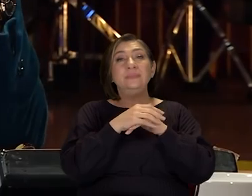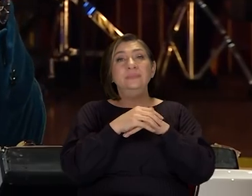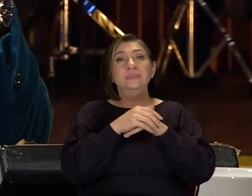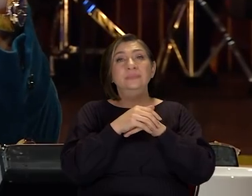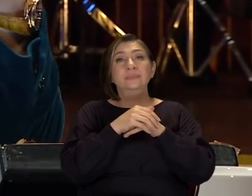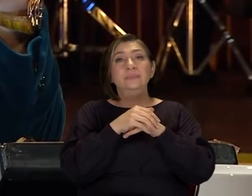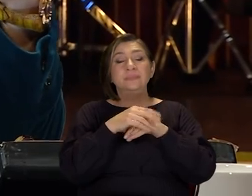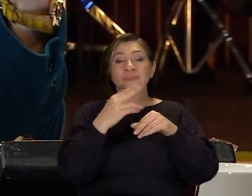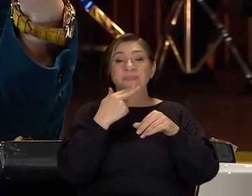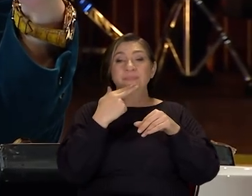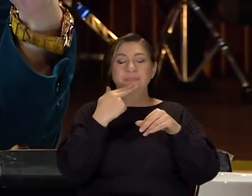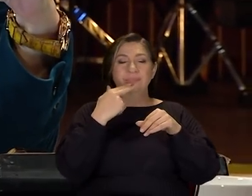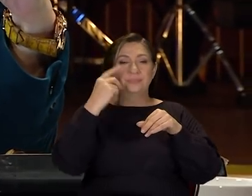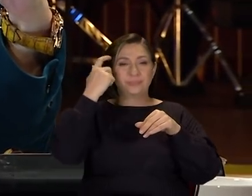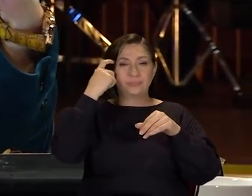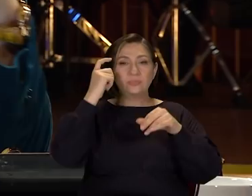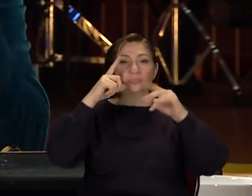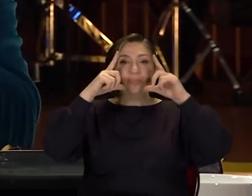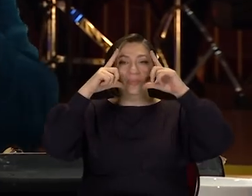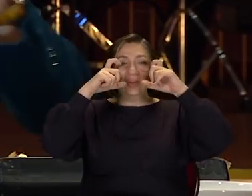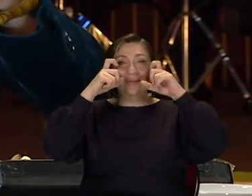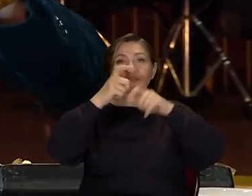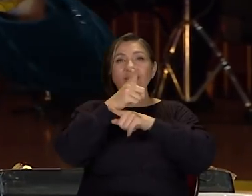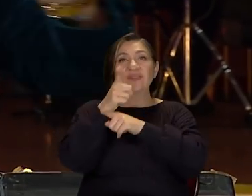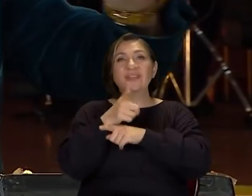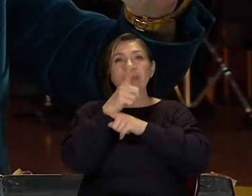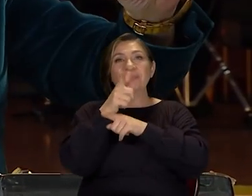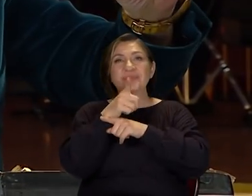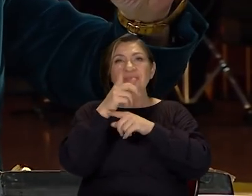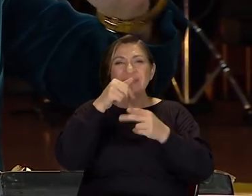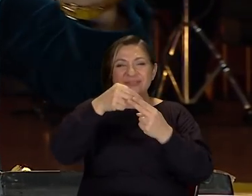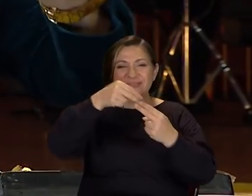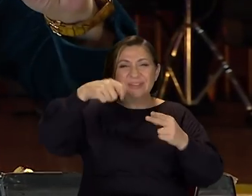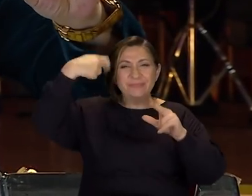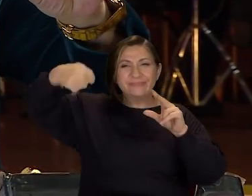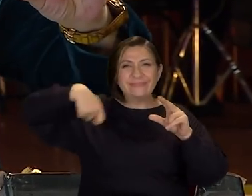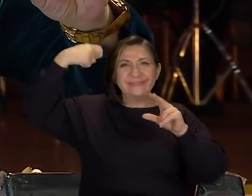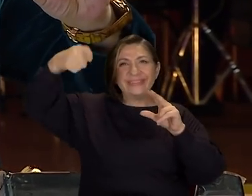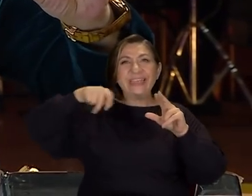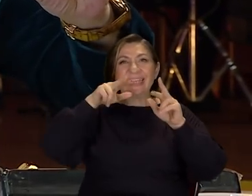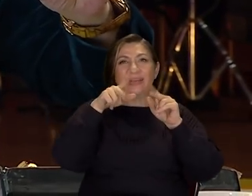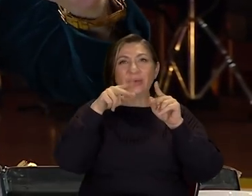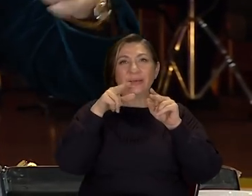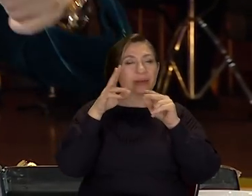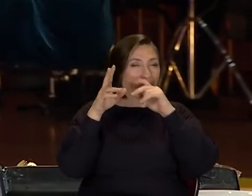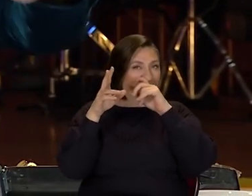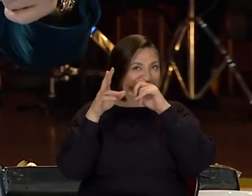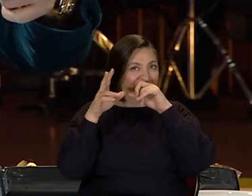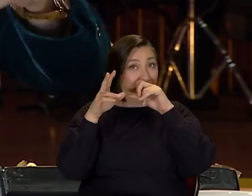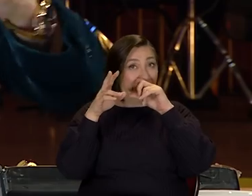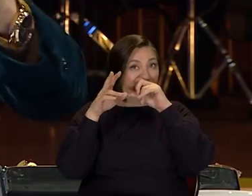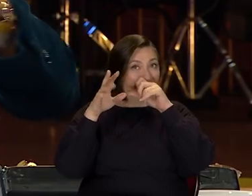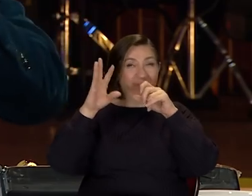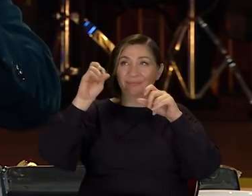kadının hafızası abi fotoğraf filmi gibi. Yani eski diyorum. Film, analog film yok mu? Analog filmde ne yapıyorsun? Filmi